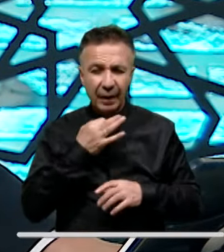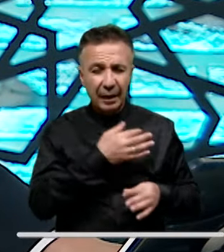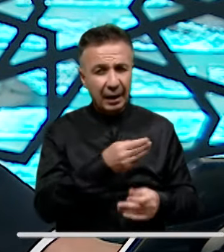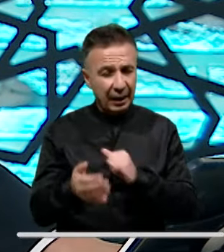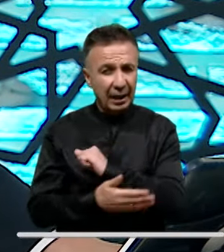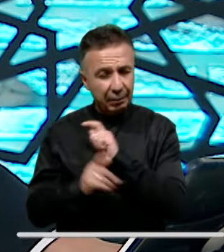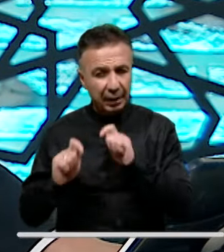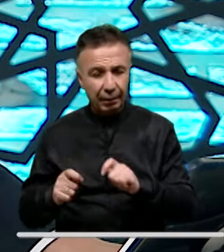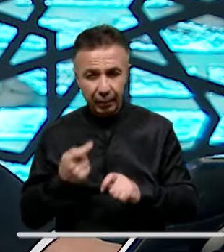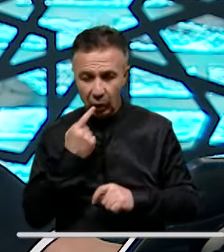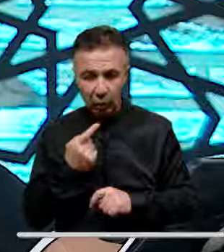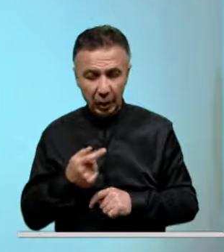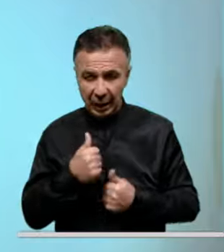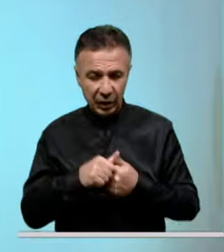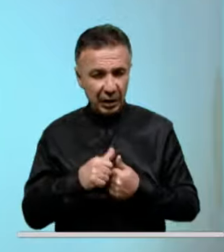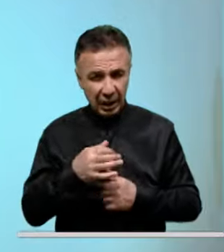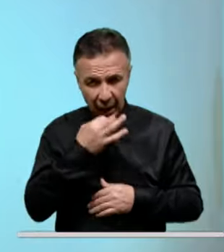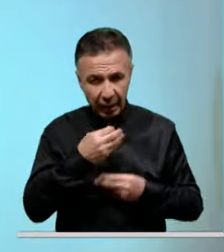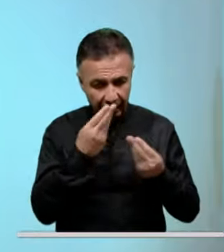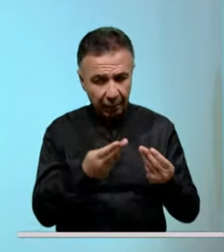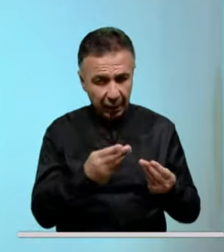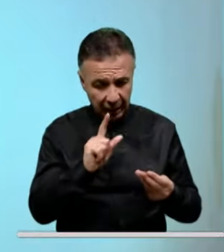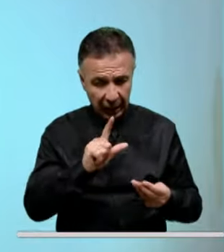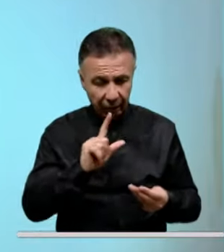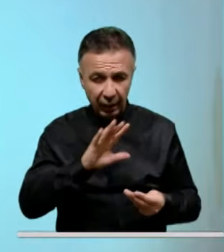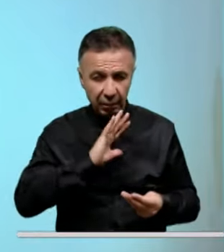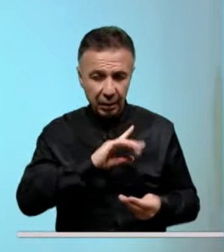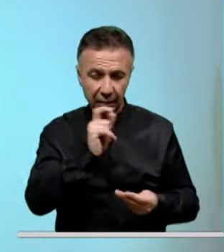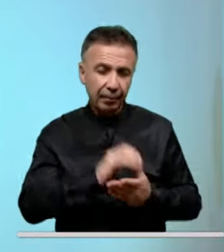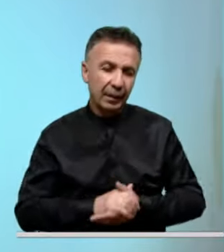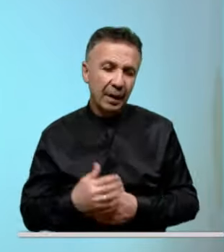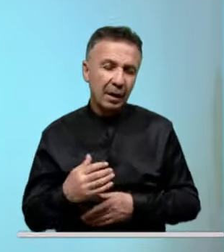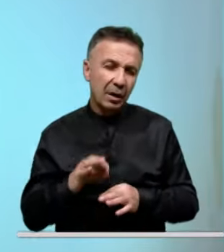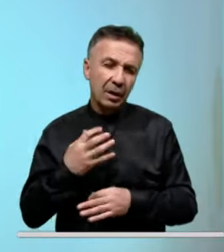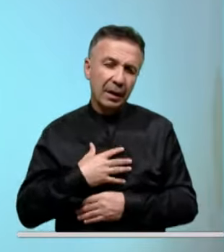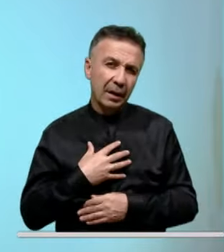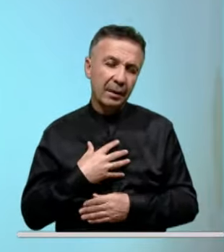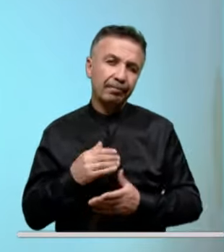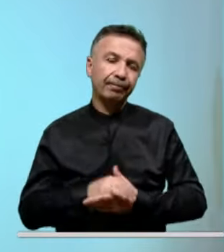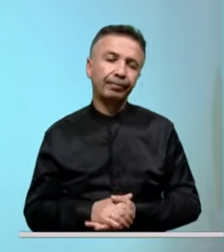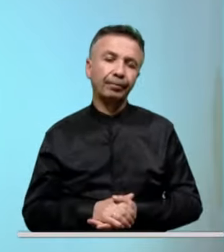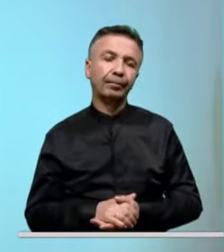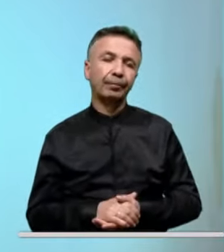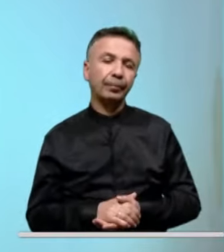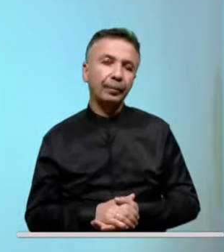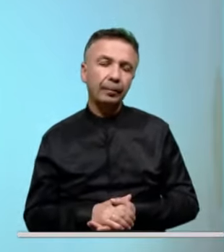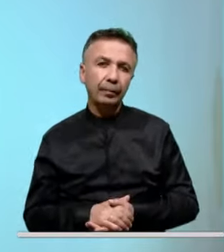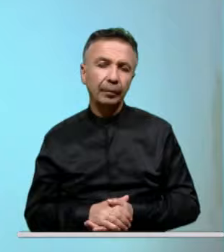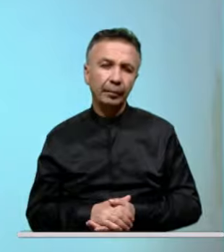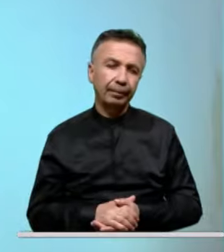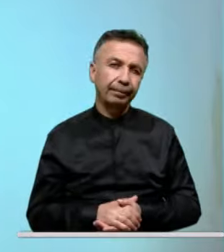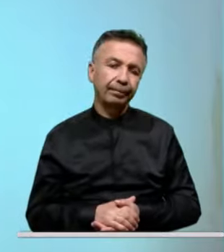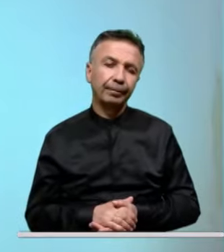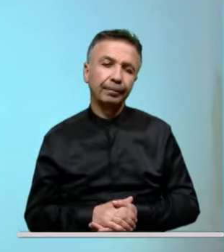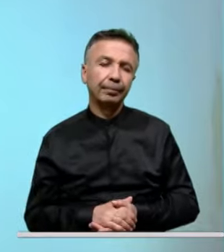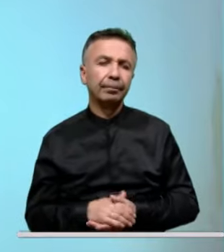İlla eşine haber vermesi lazım mı? Yok, yani kişinin kendi mülkiyetinde, İslam hukukunda mülkiyet ayrılığı esastır